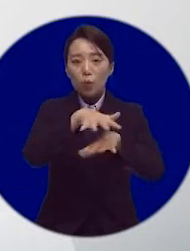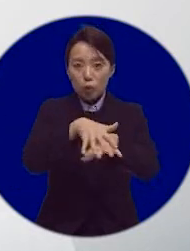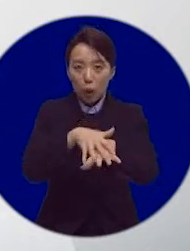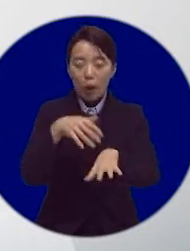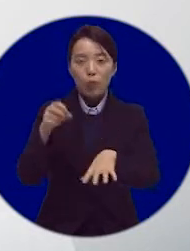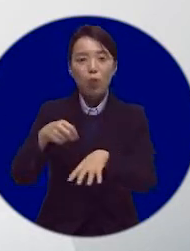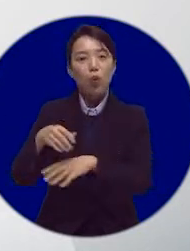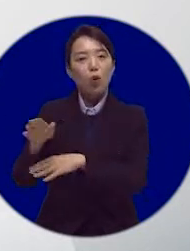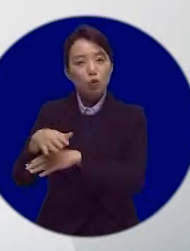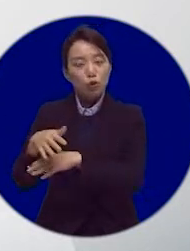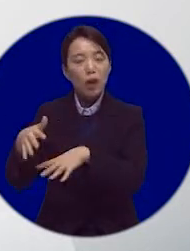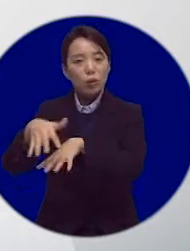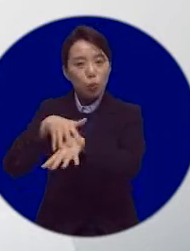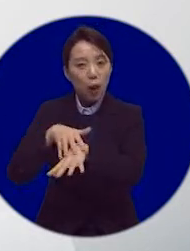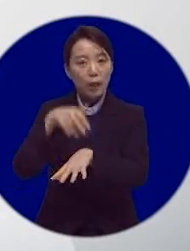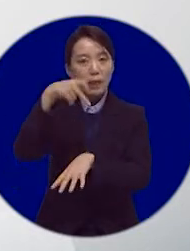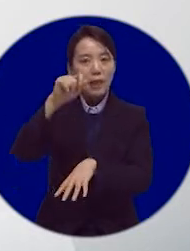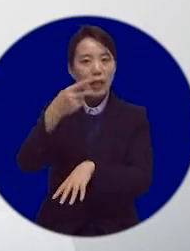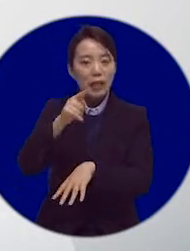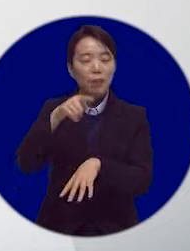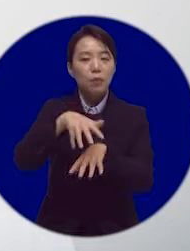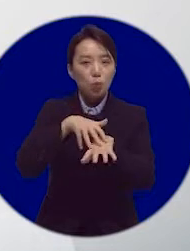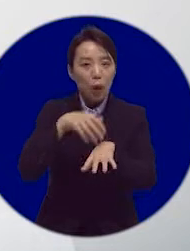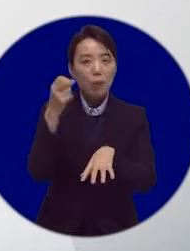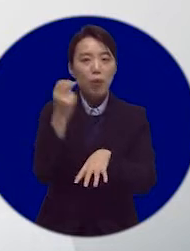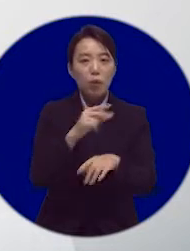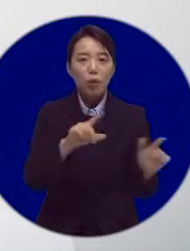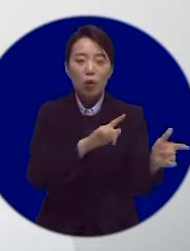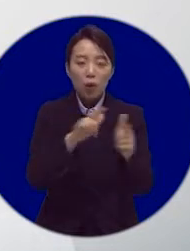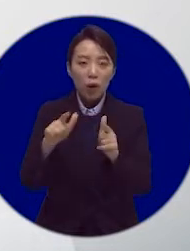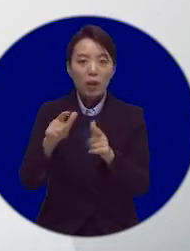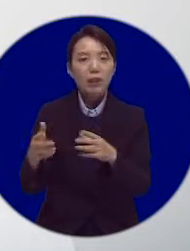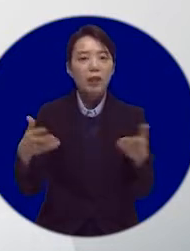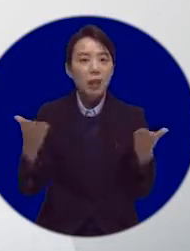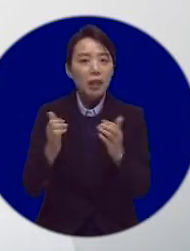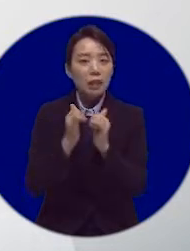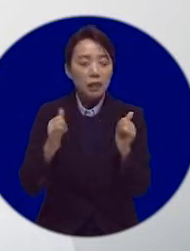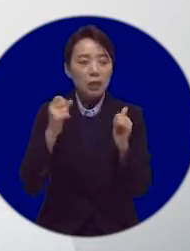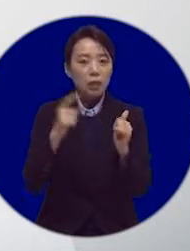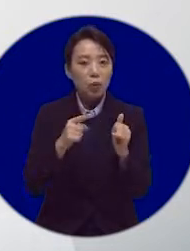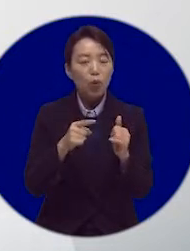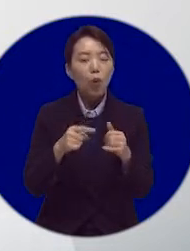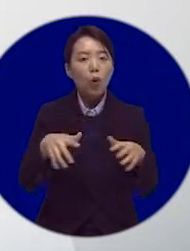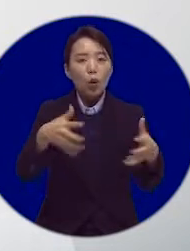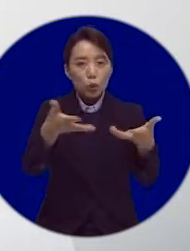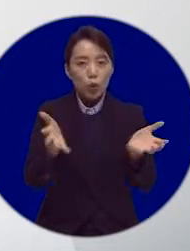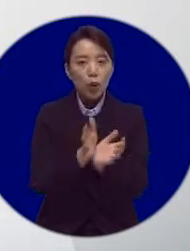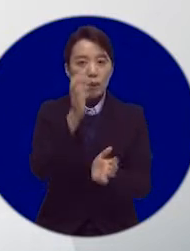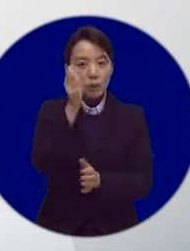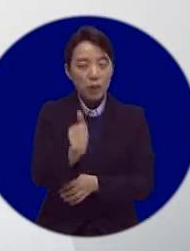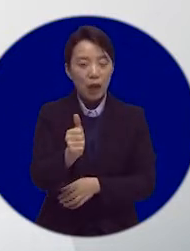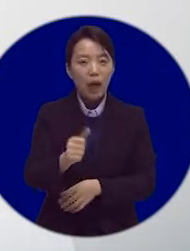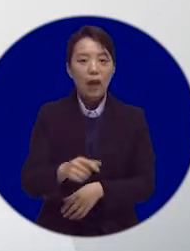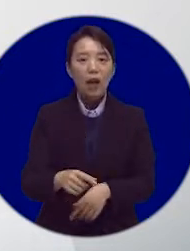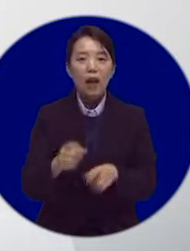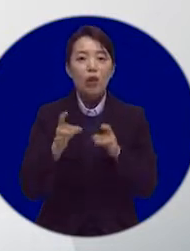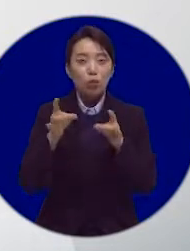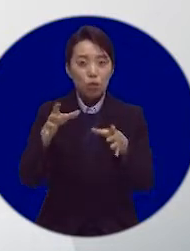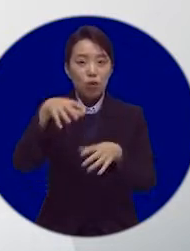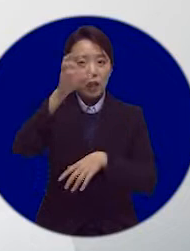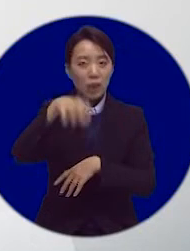수산업협동조합, 산림조합, 여변초 생산협동조합의 상근임원과 이들조합의 중앙회장,